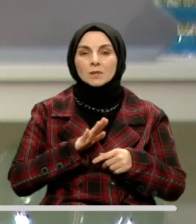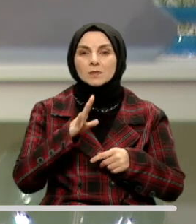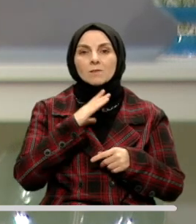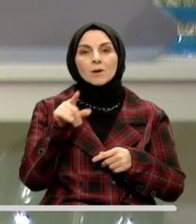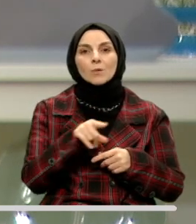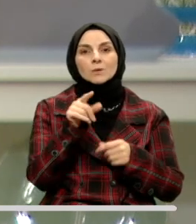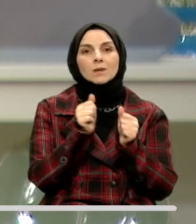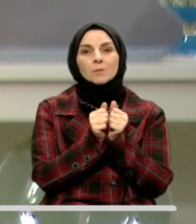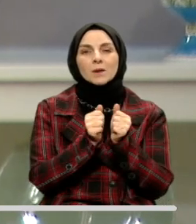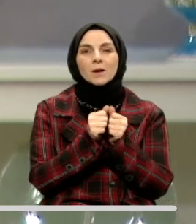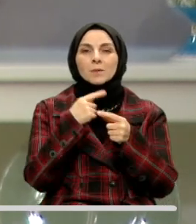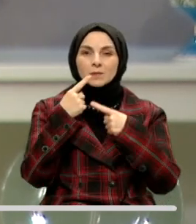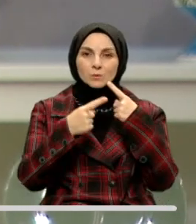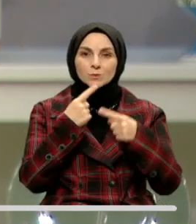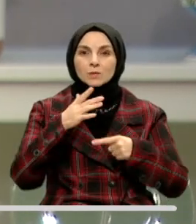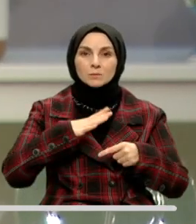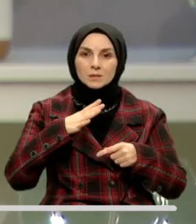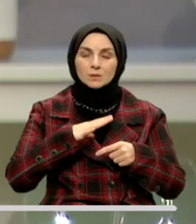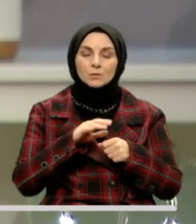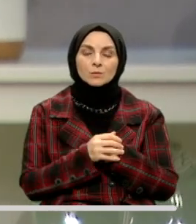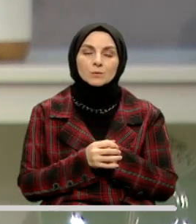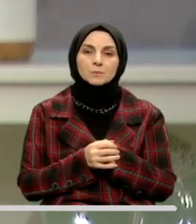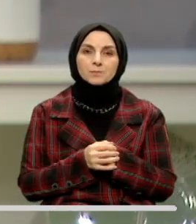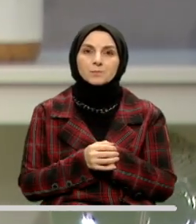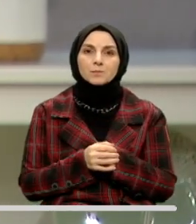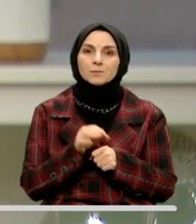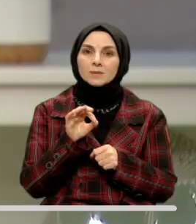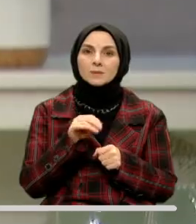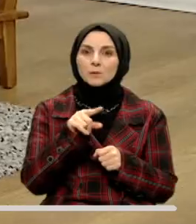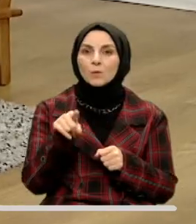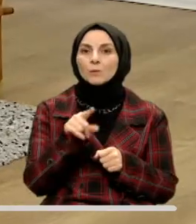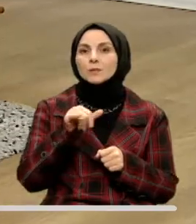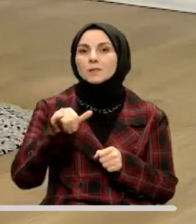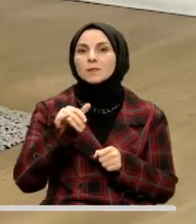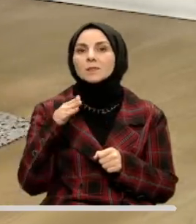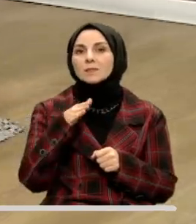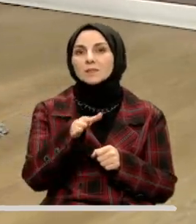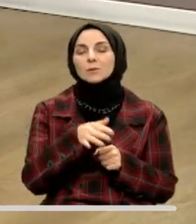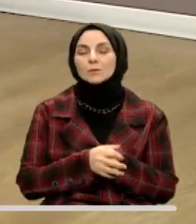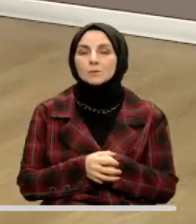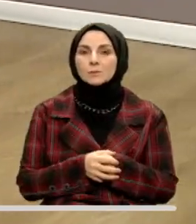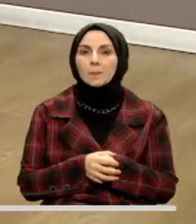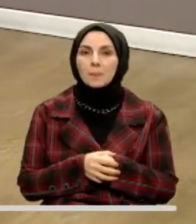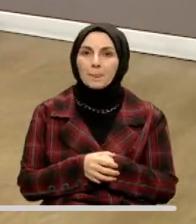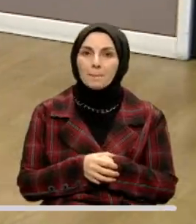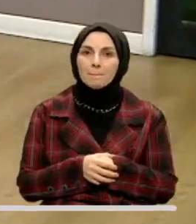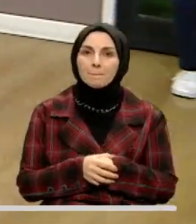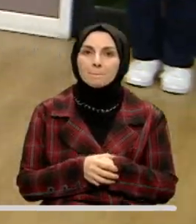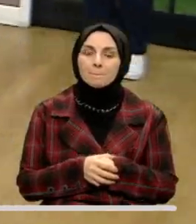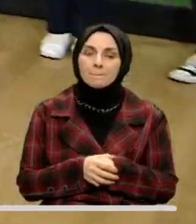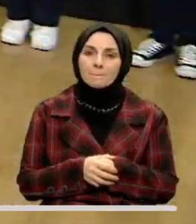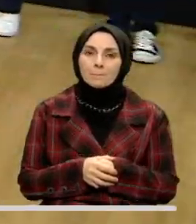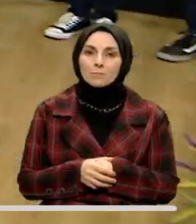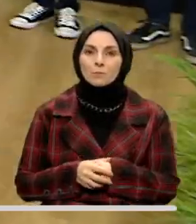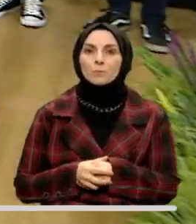onların dilinden dinleyeceğiz şimdi efendim. Stüdyomuzda öğrenci arkadaşlarımız var, şimdi onların yanına geçiyoruz. Tuba Hocam'la birlikte. Buyurun Tuba Hocam.